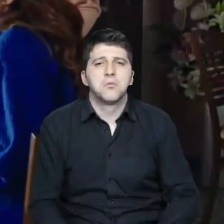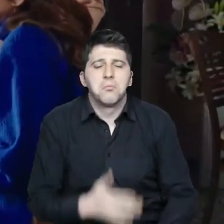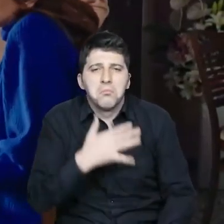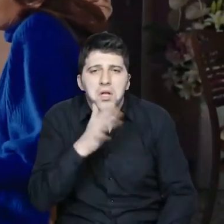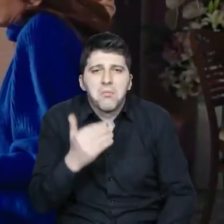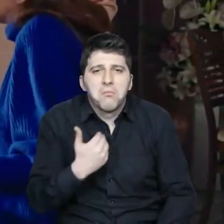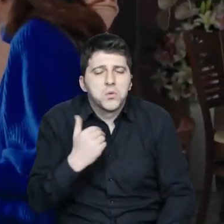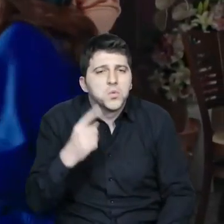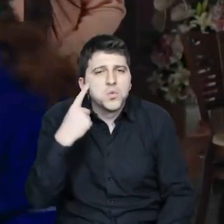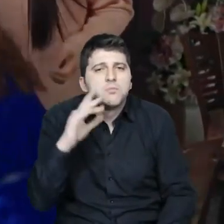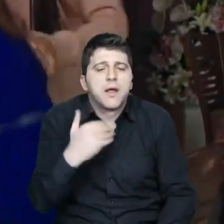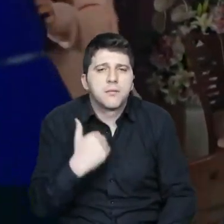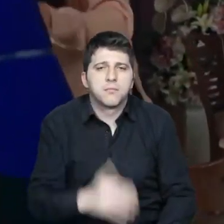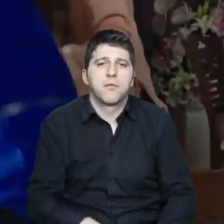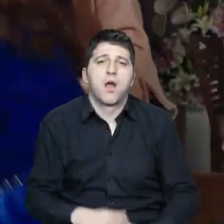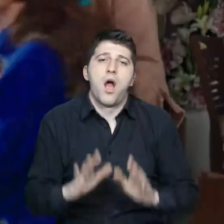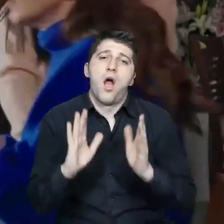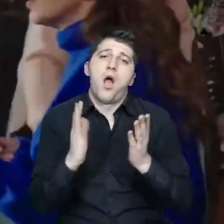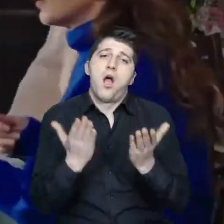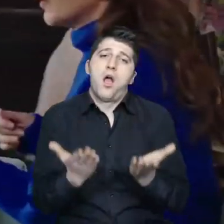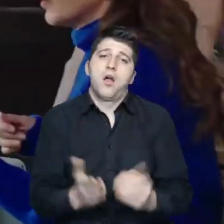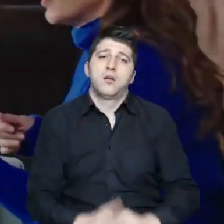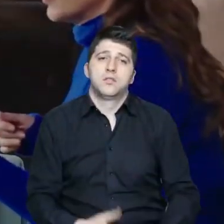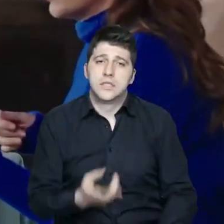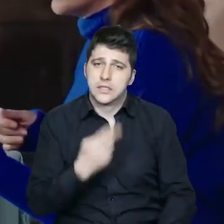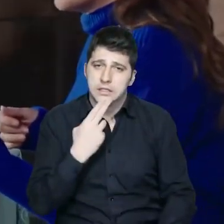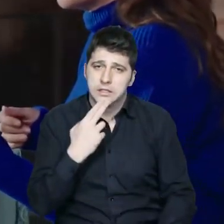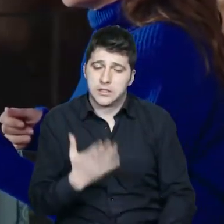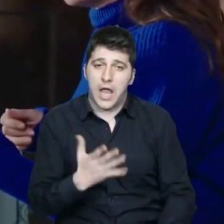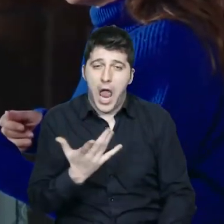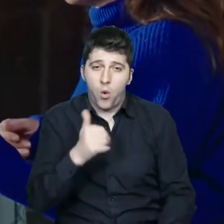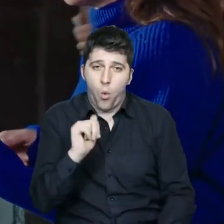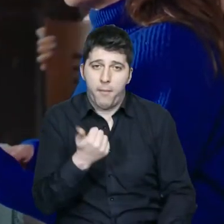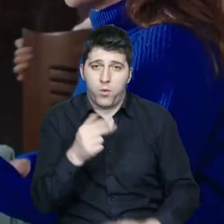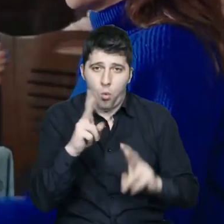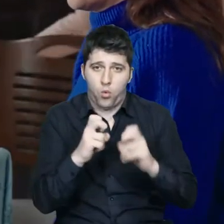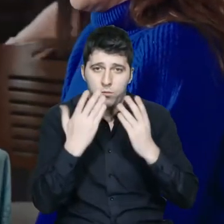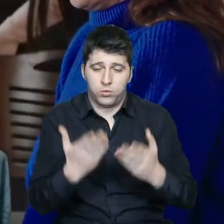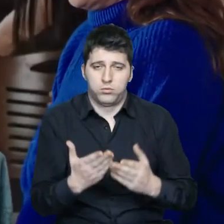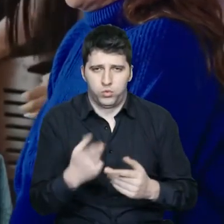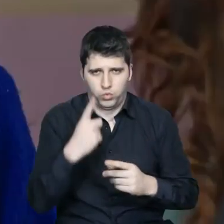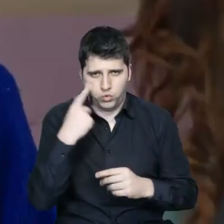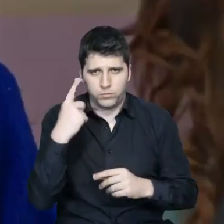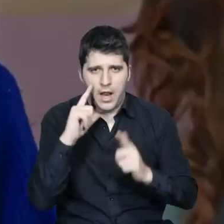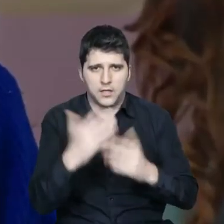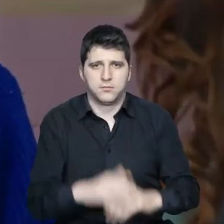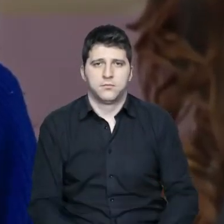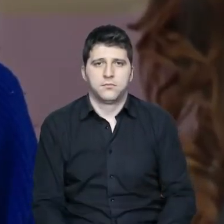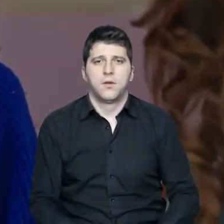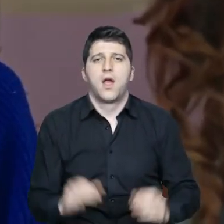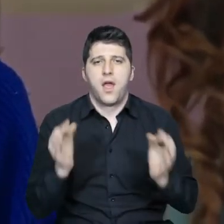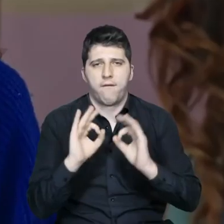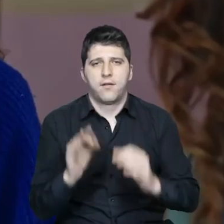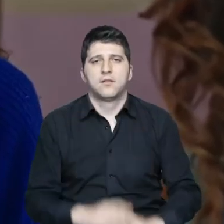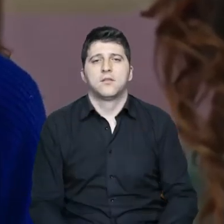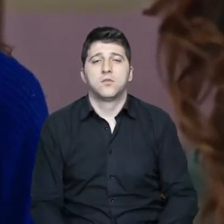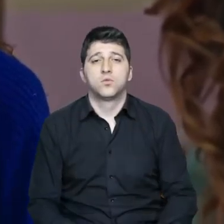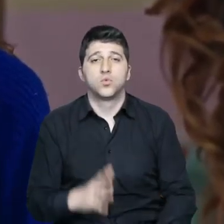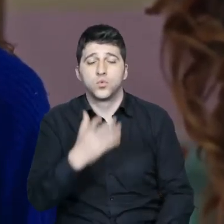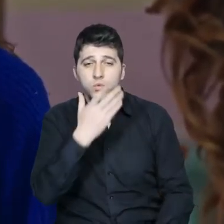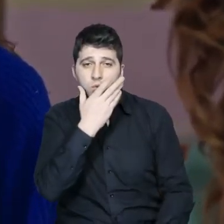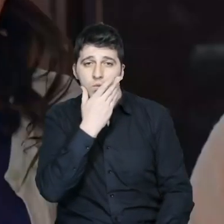Bilmem. Düşünmedim daha. Aa! Kız, en önemli mevzu bu. İnsan düşünmez mi? Evet. Bir kere çok